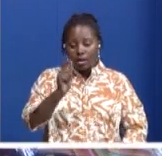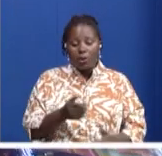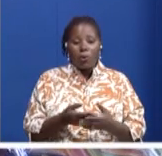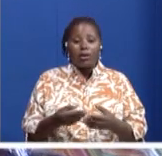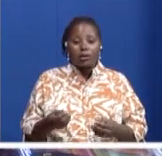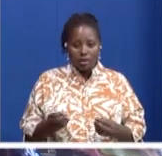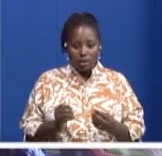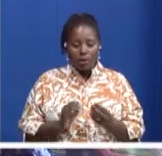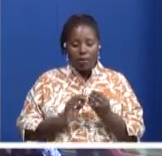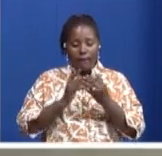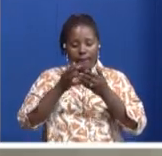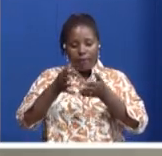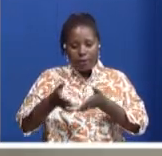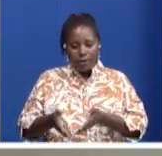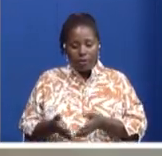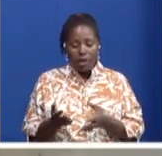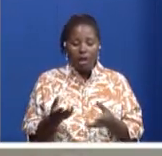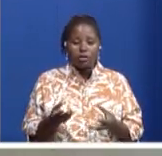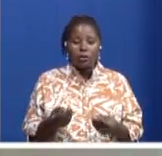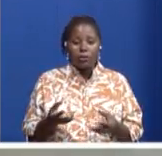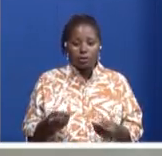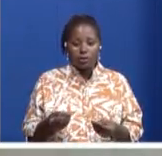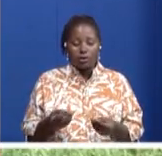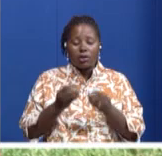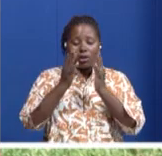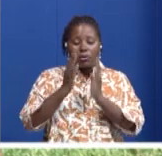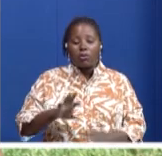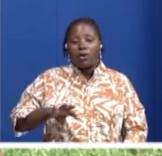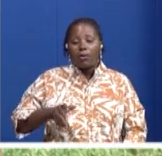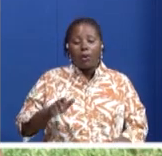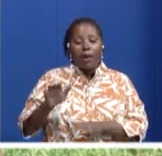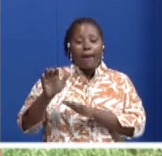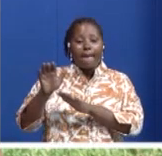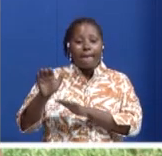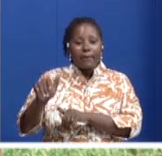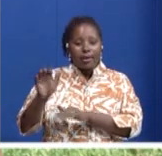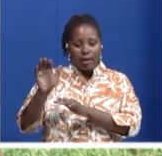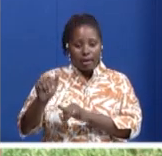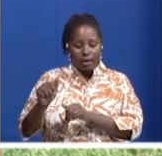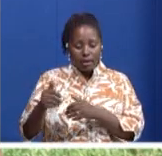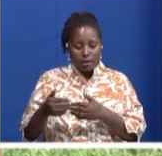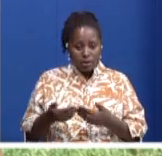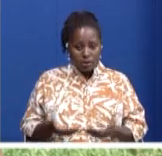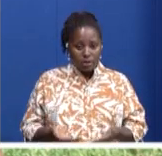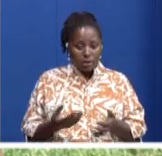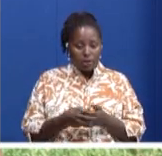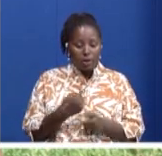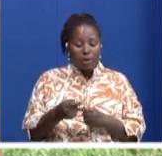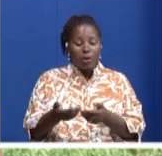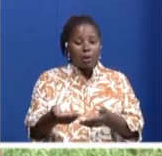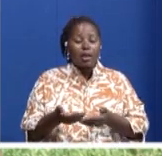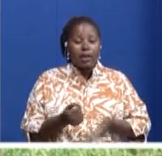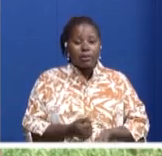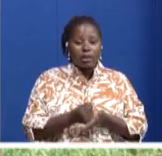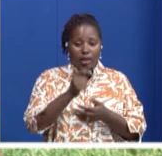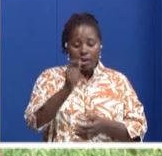maom top mku wa mko wa manyara queena amesa ku kwa sasa pamoja na ku kup misa